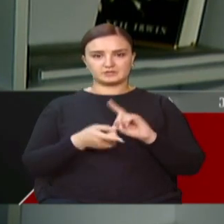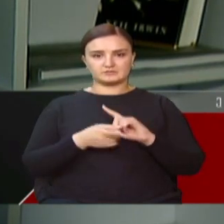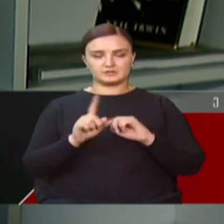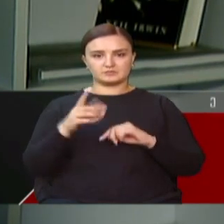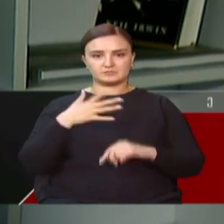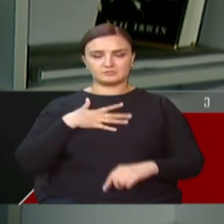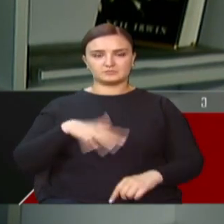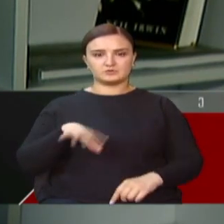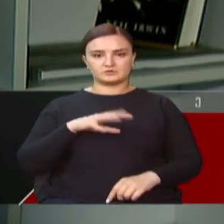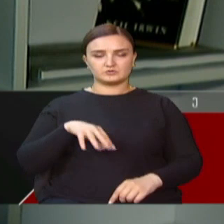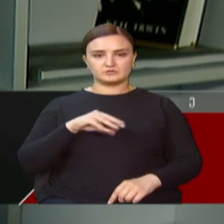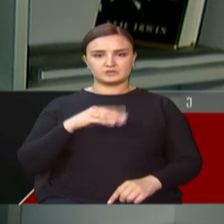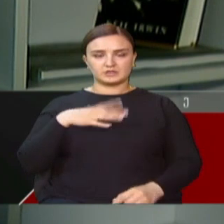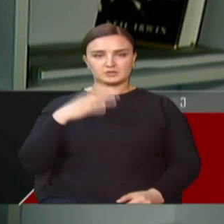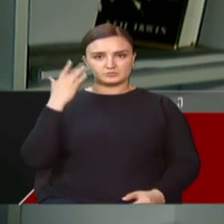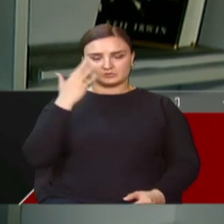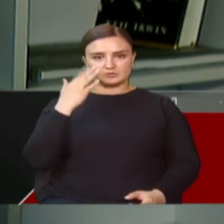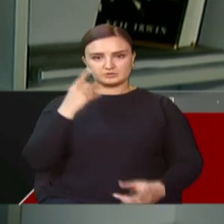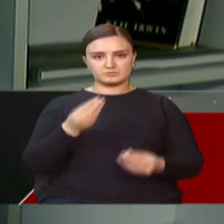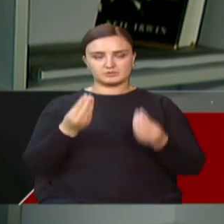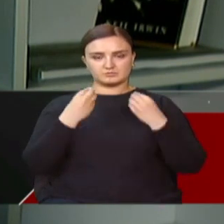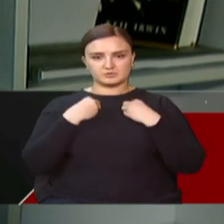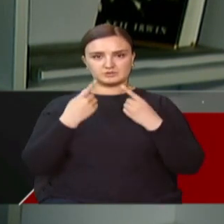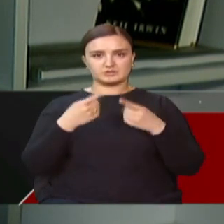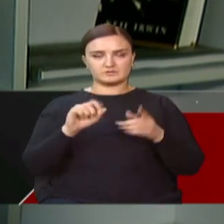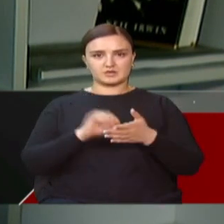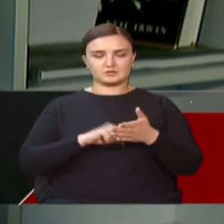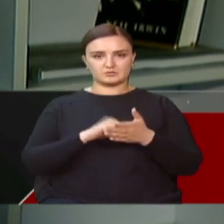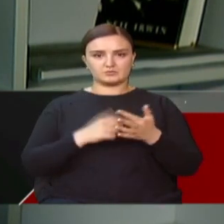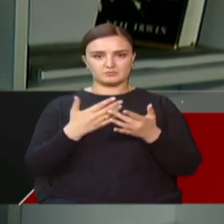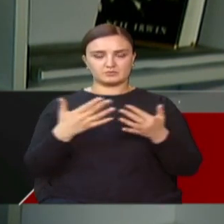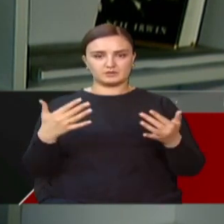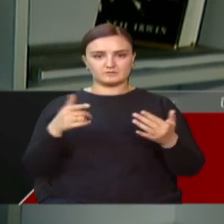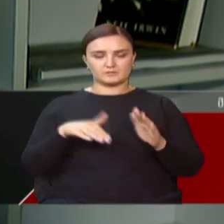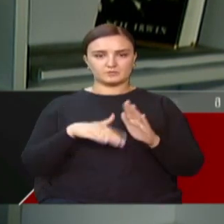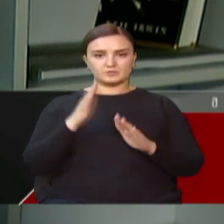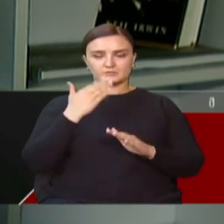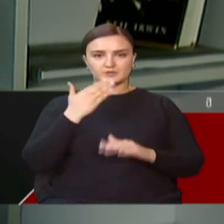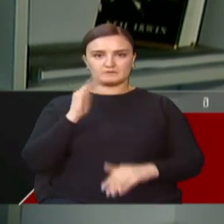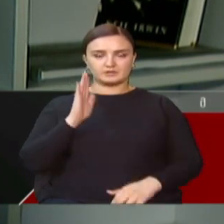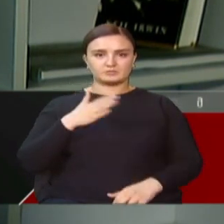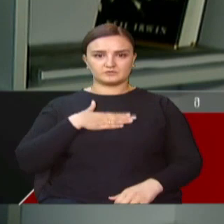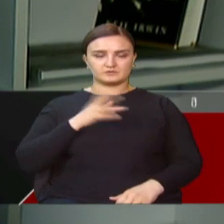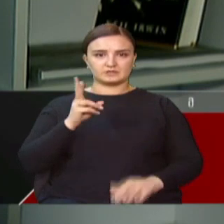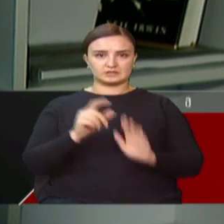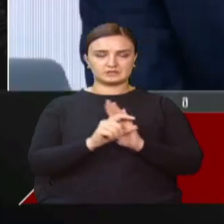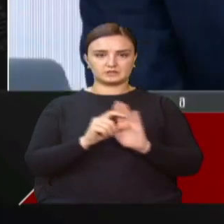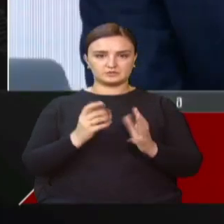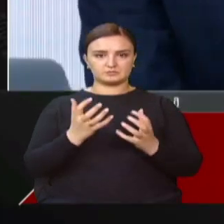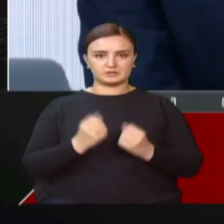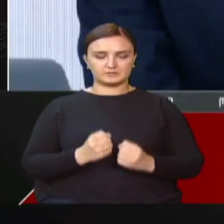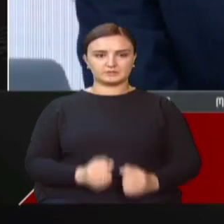მე ჩემთვის ქართულ ოცნებას მოეცა სხვა არგუმენტები, რომლითაც ბევრად მარტივი იქნებოდა ჩვენთვის კანდიდატის სტატუსი. ბატონო